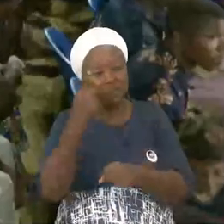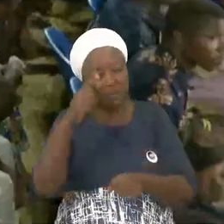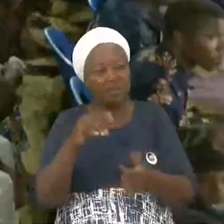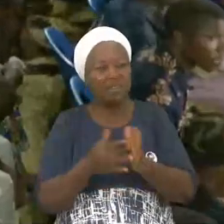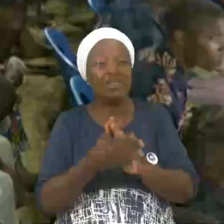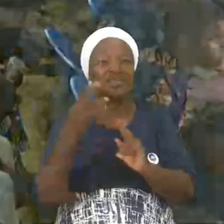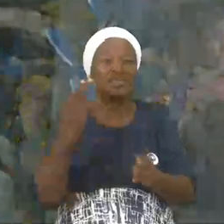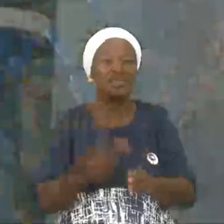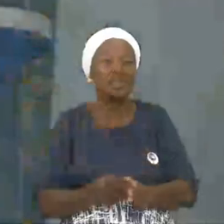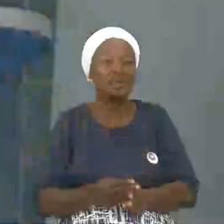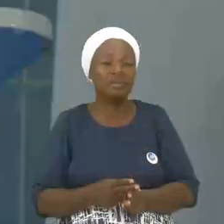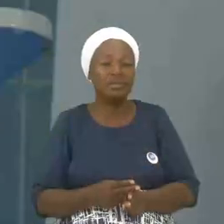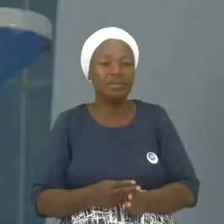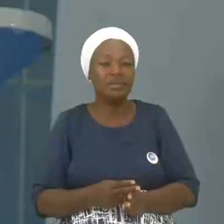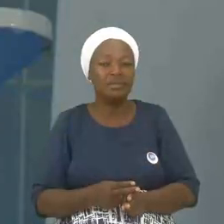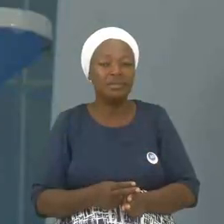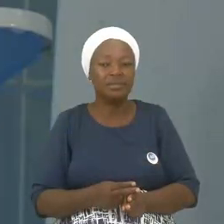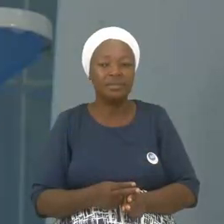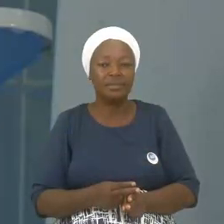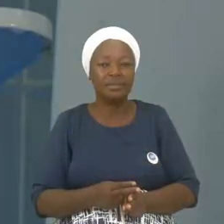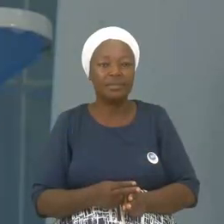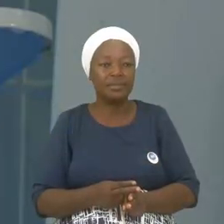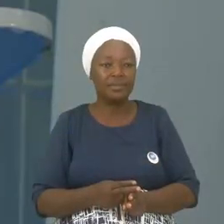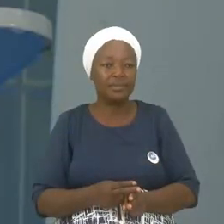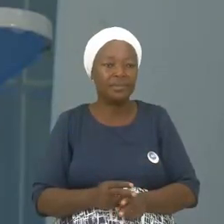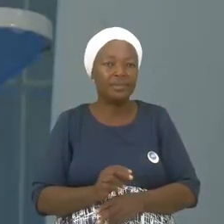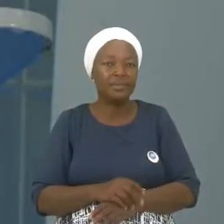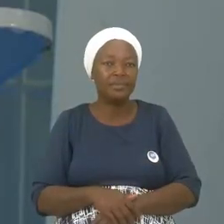Une année bénie pour vous au nom de Jésus.